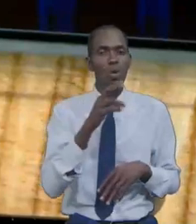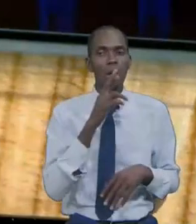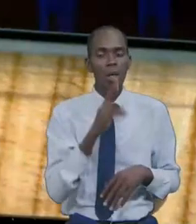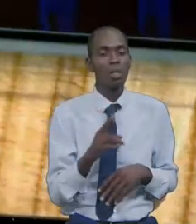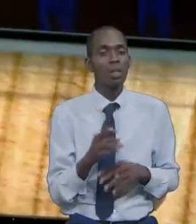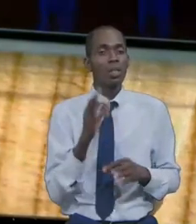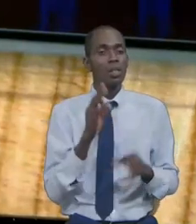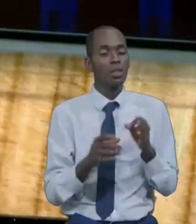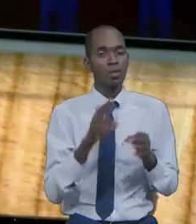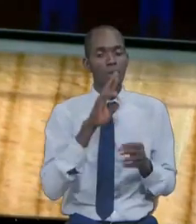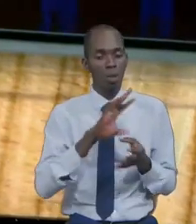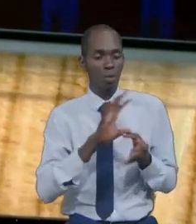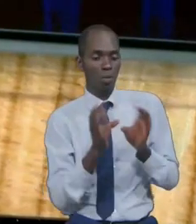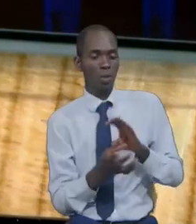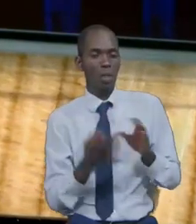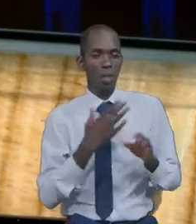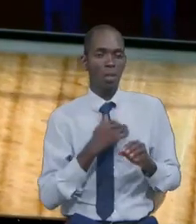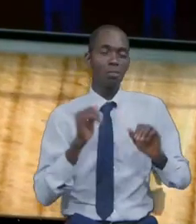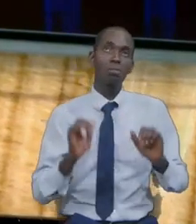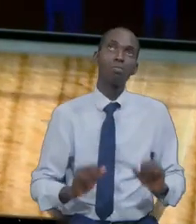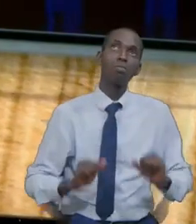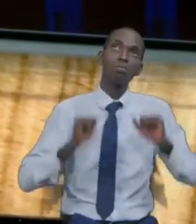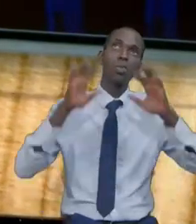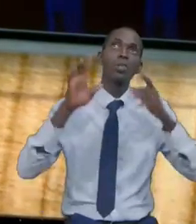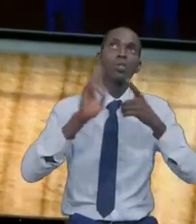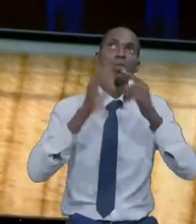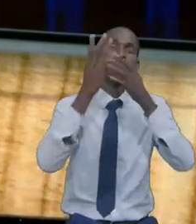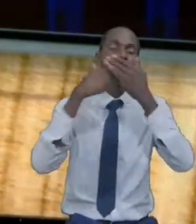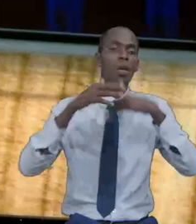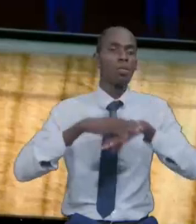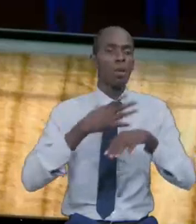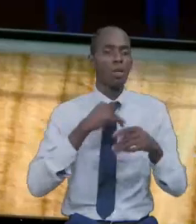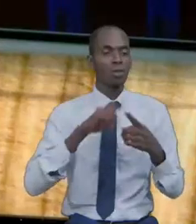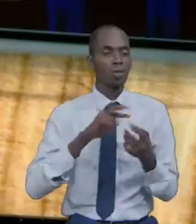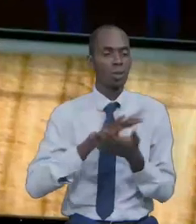es. Si tu te consacres pour le ciel,